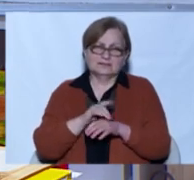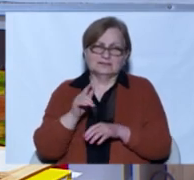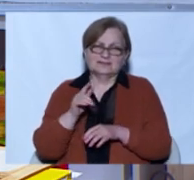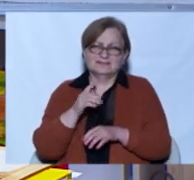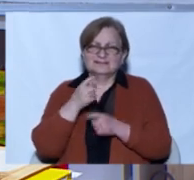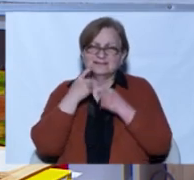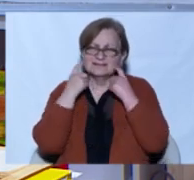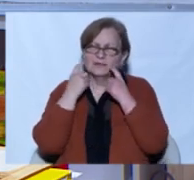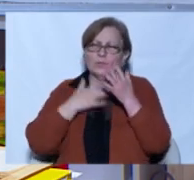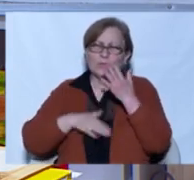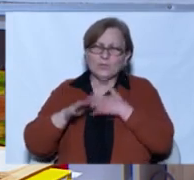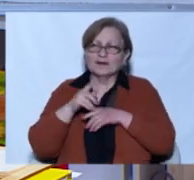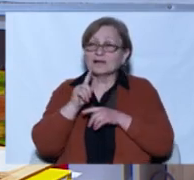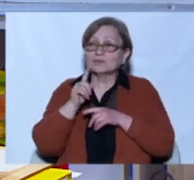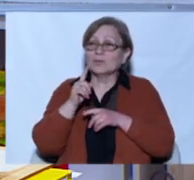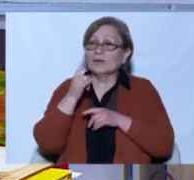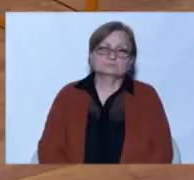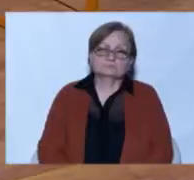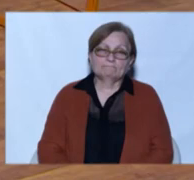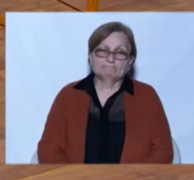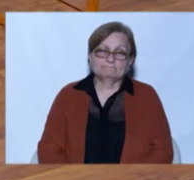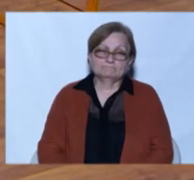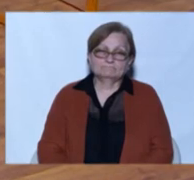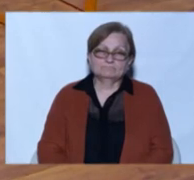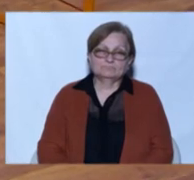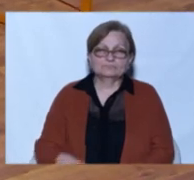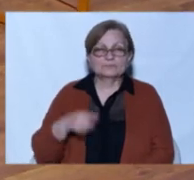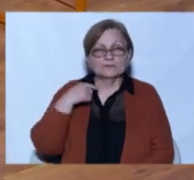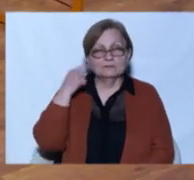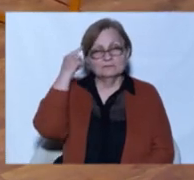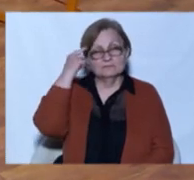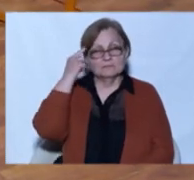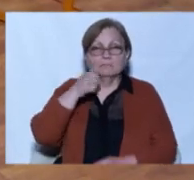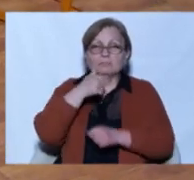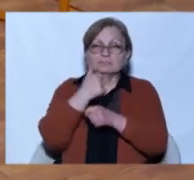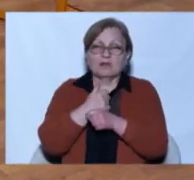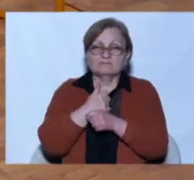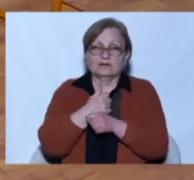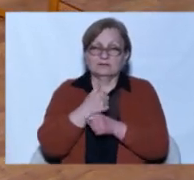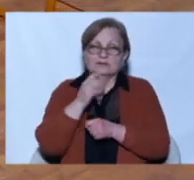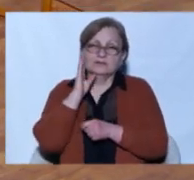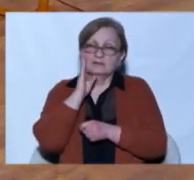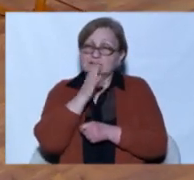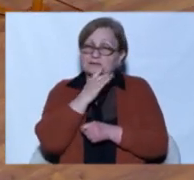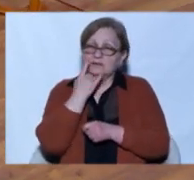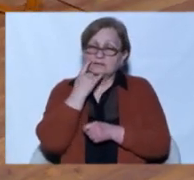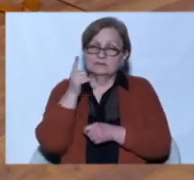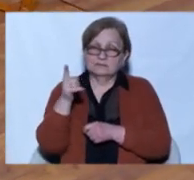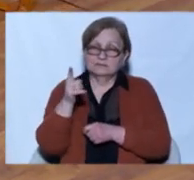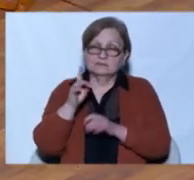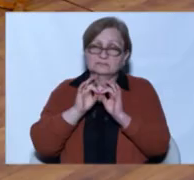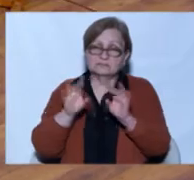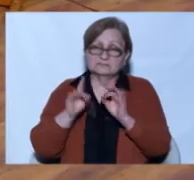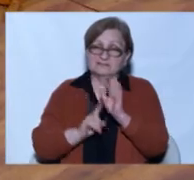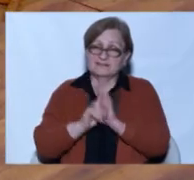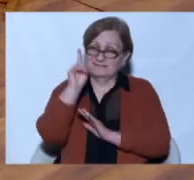ხო? უხარია, გახარებულია თავისი საქციელით. მოდი დავფიქრდეთ მთავარ პერსონაჟზე. დედა ჩიტი მოთხრობის